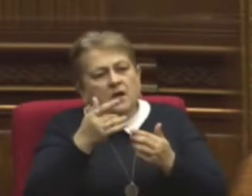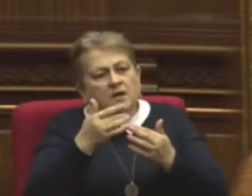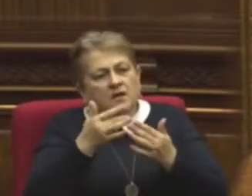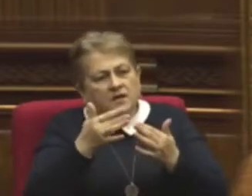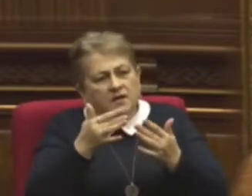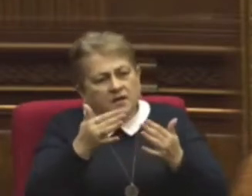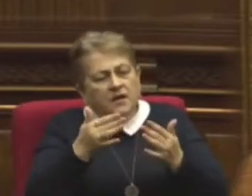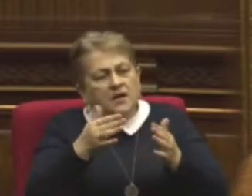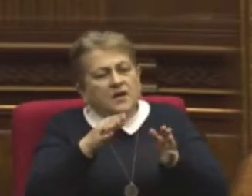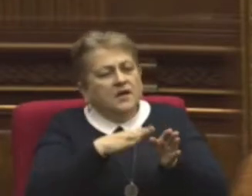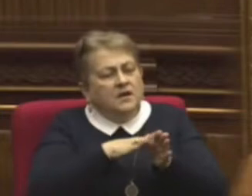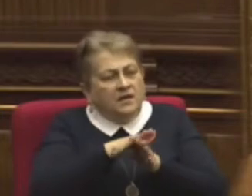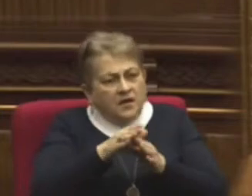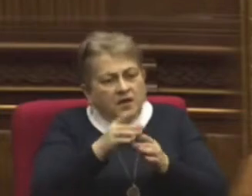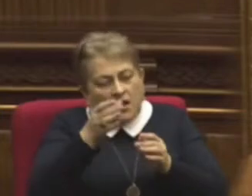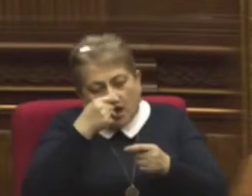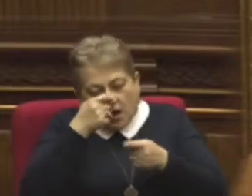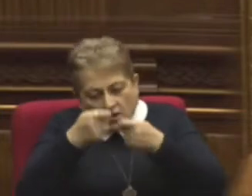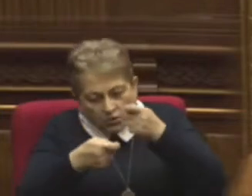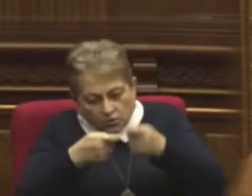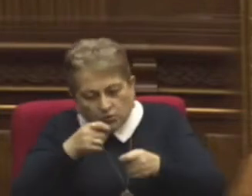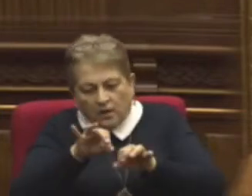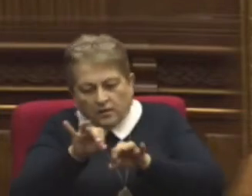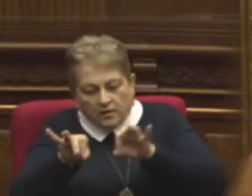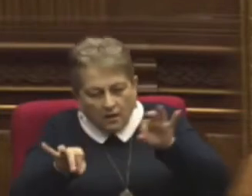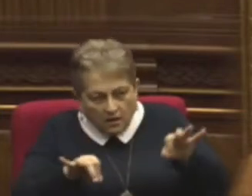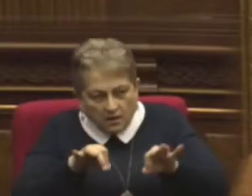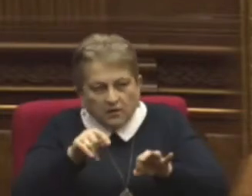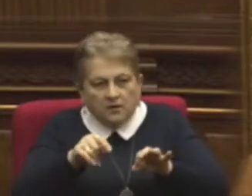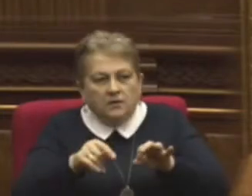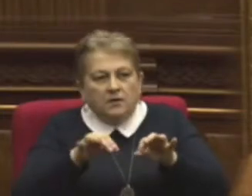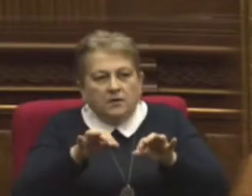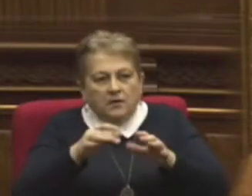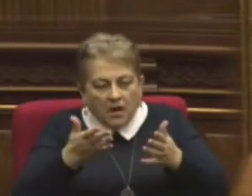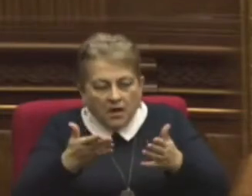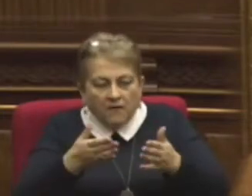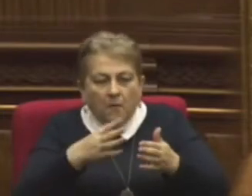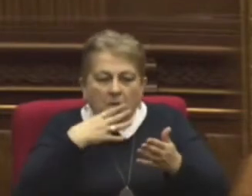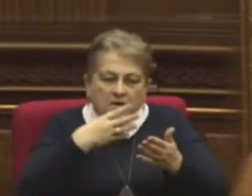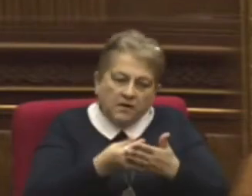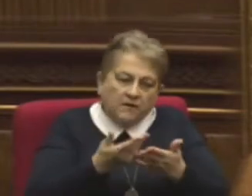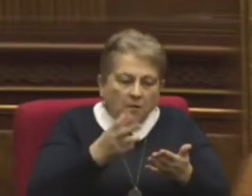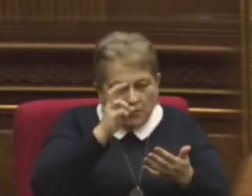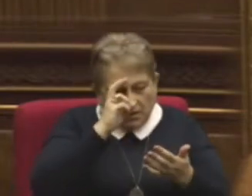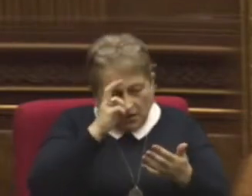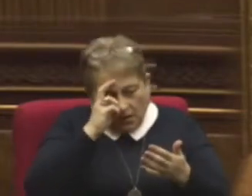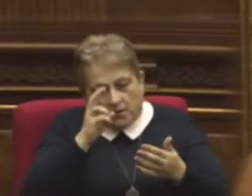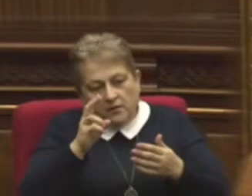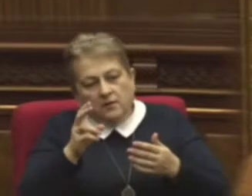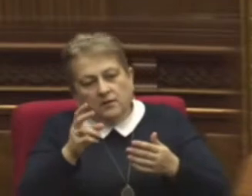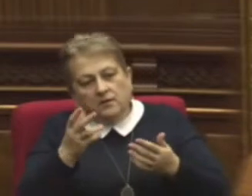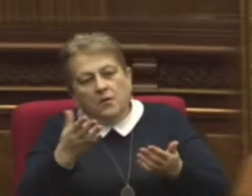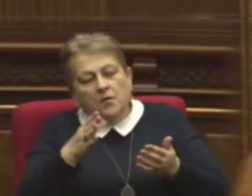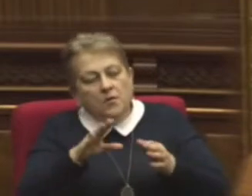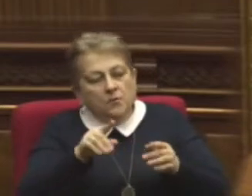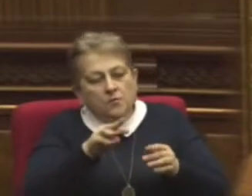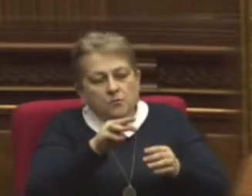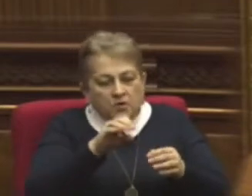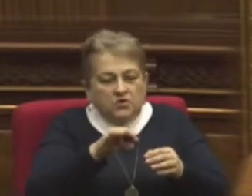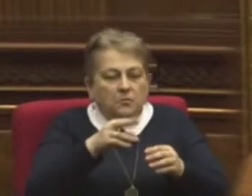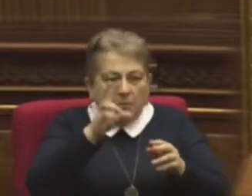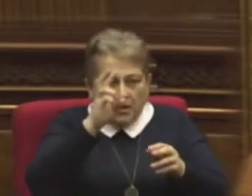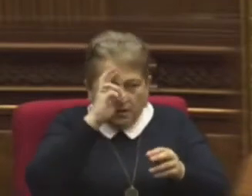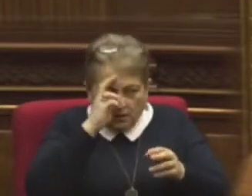տարատեսակ կիրառական հետազոտական նախագծերի շնորհիվ, որոնք նախաձեռնում են և մասնավոր և պետական կառույցներ, և միջպետական ծրագրերի